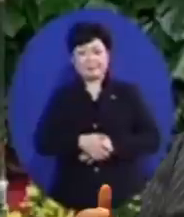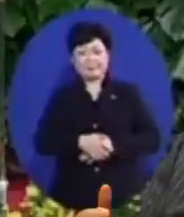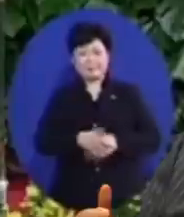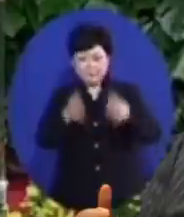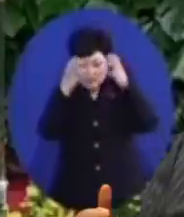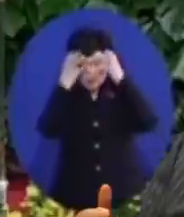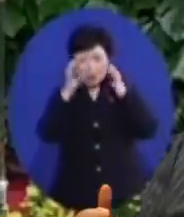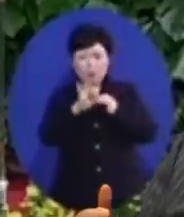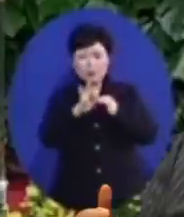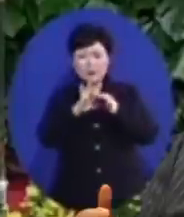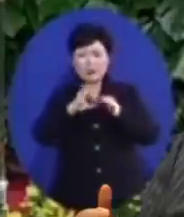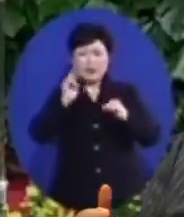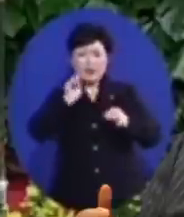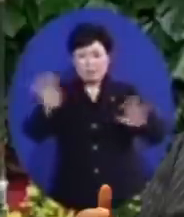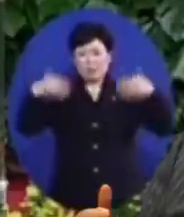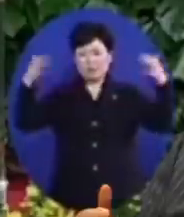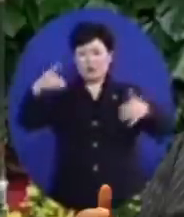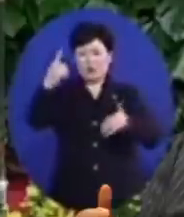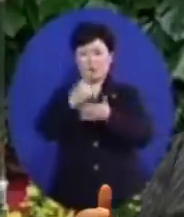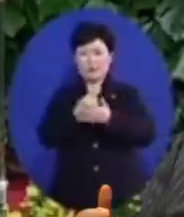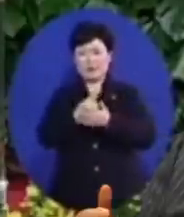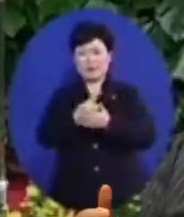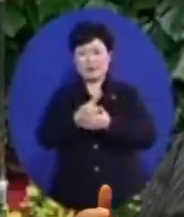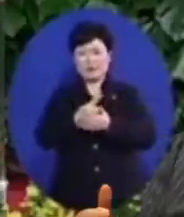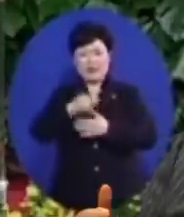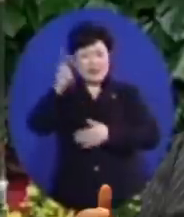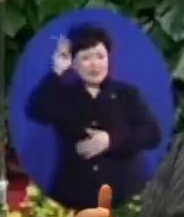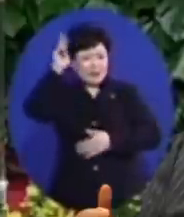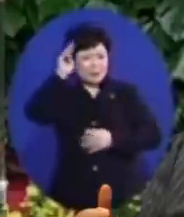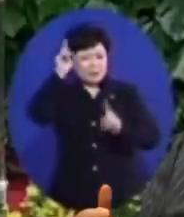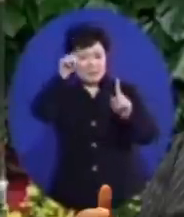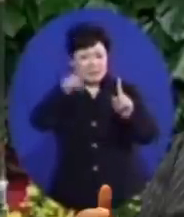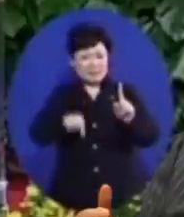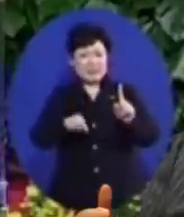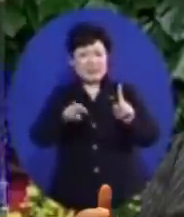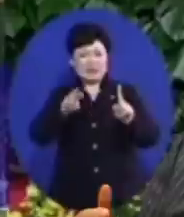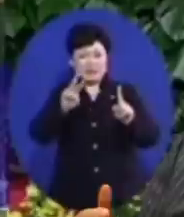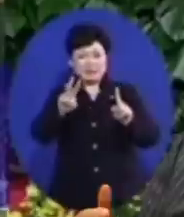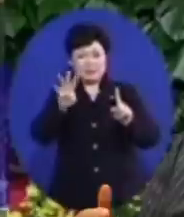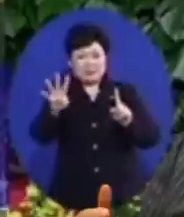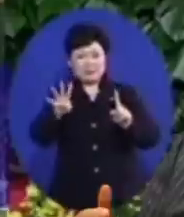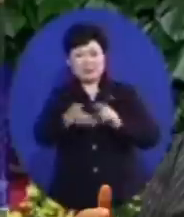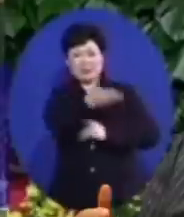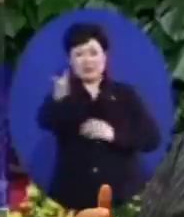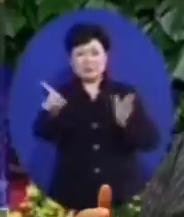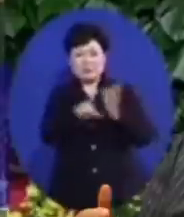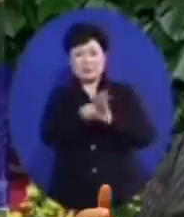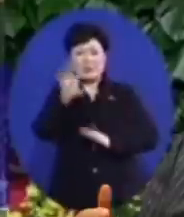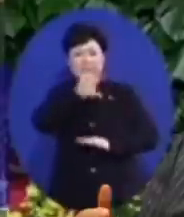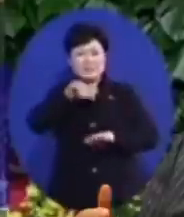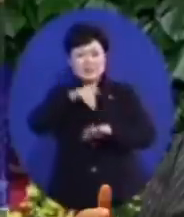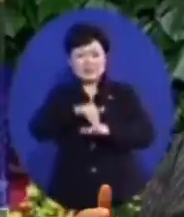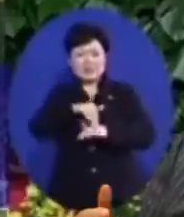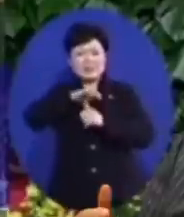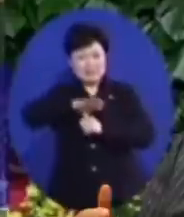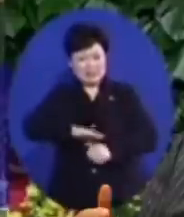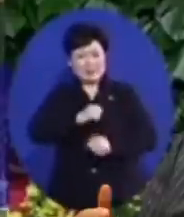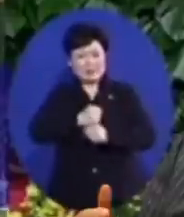고난의 폭풍우가 다가오면은 야고보서 1장 3절로 4절에 이는 너희 믿음의 시련이 인내를 만들어내는 줄 너희가 알미라.